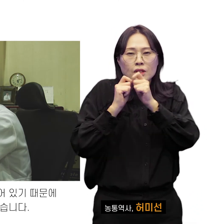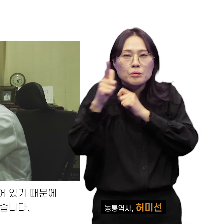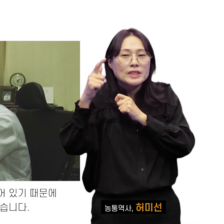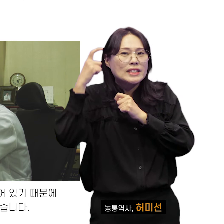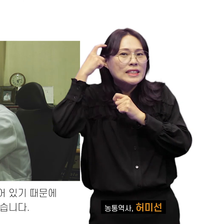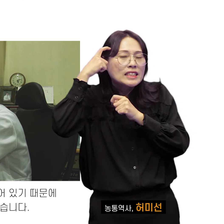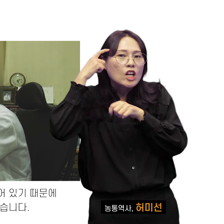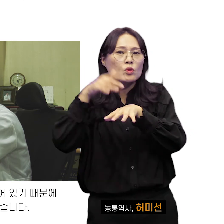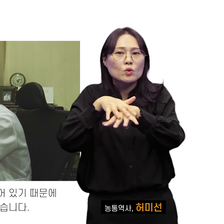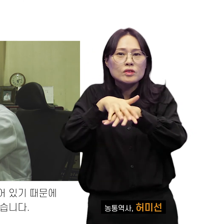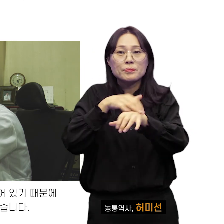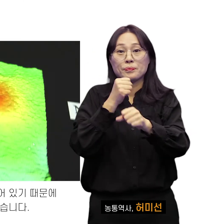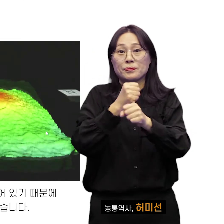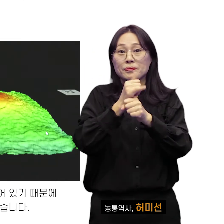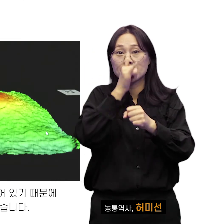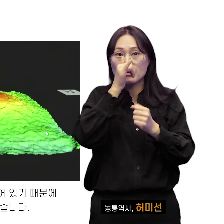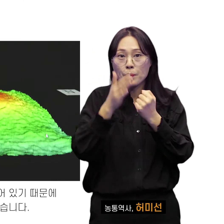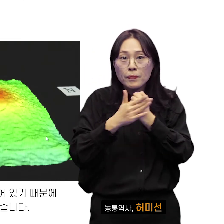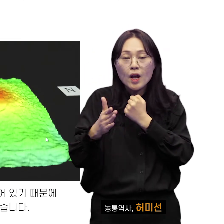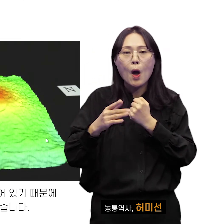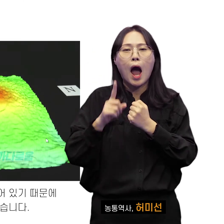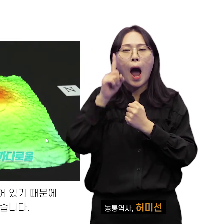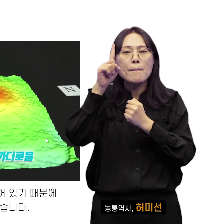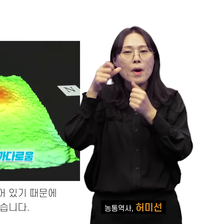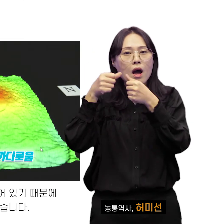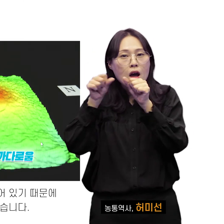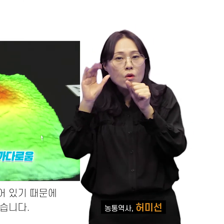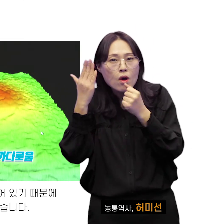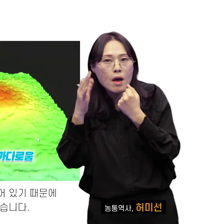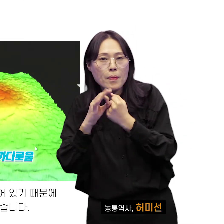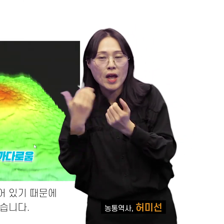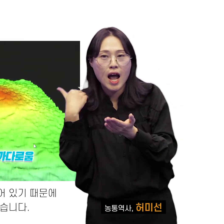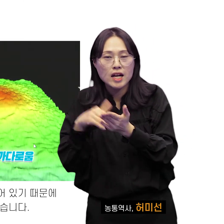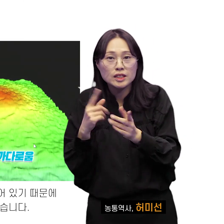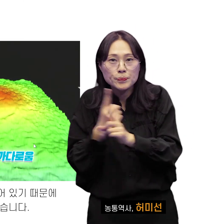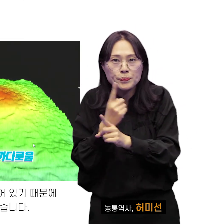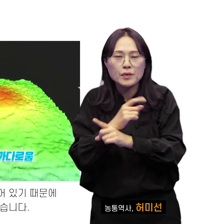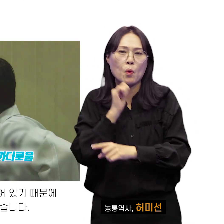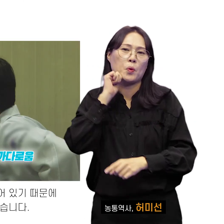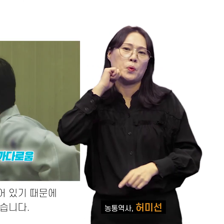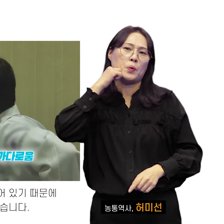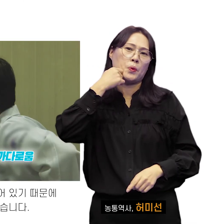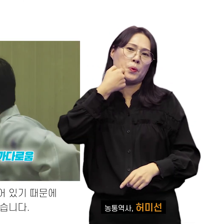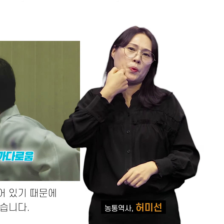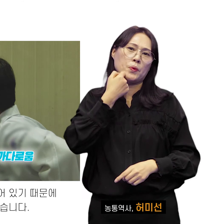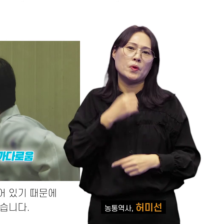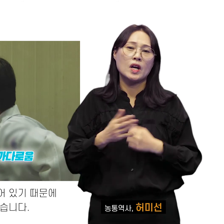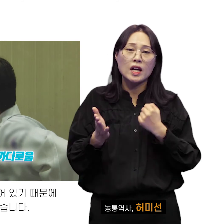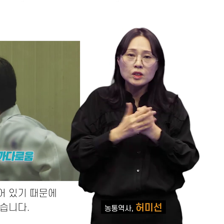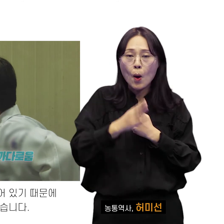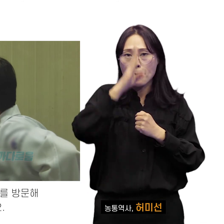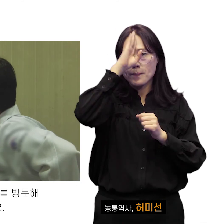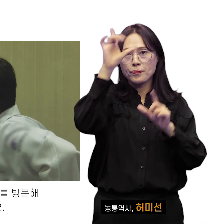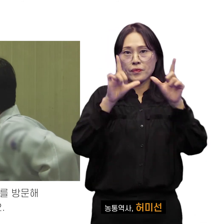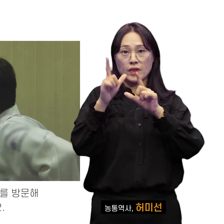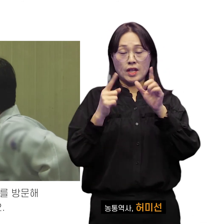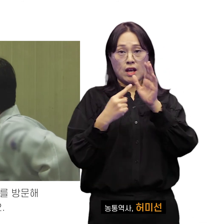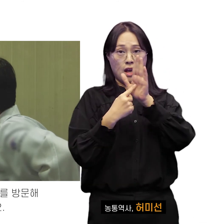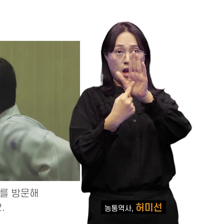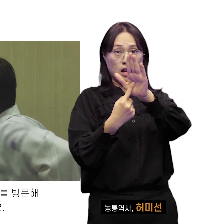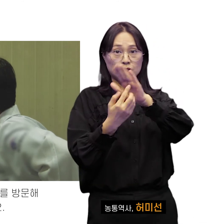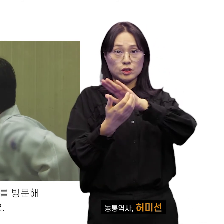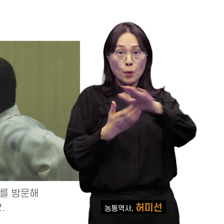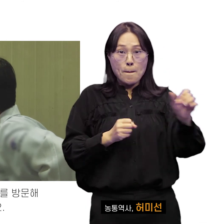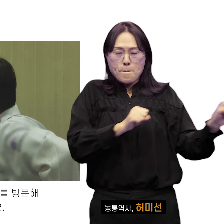망막은 대부분 신경 조직으로 구성되어 있기 때문에 일단 손상이 시작되면 치료가 까다롭습니다. 따라서